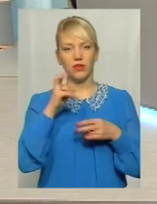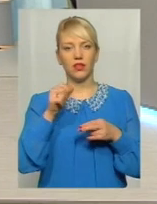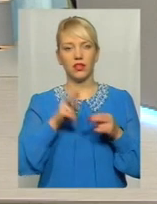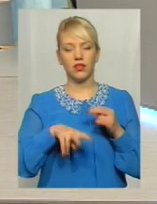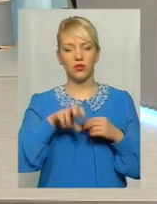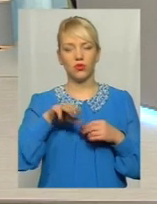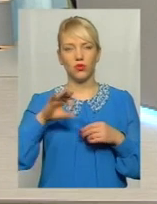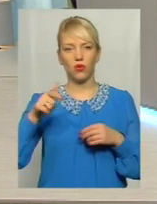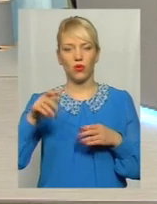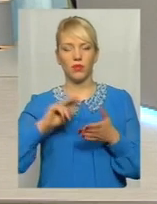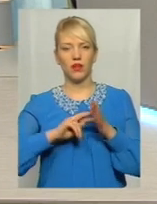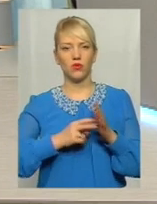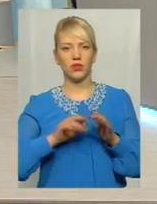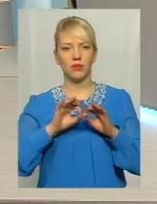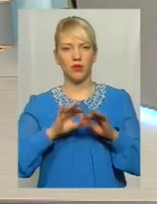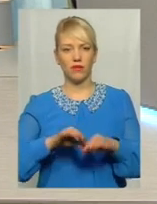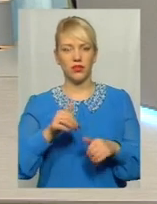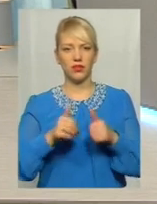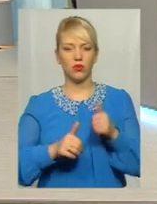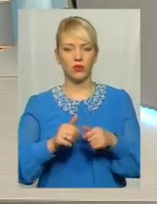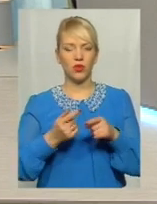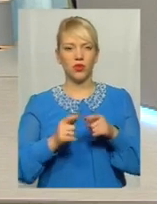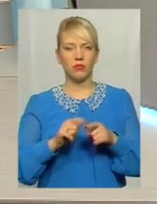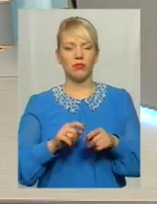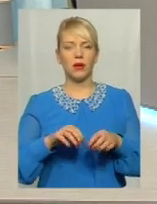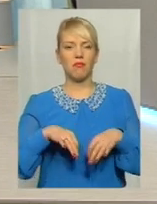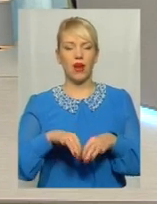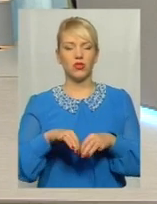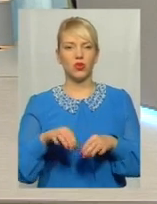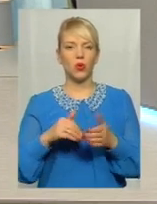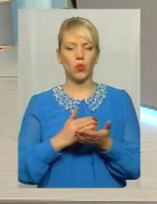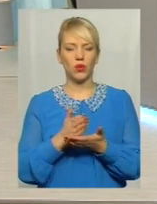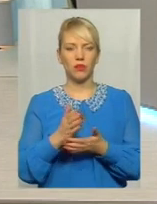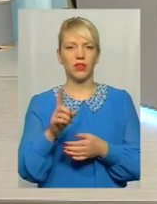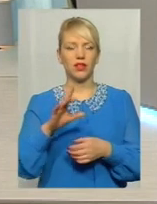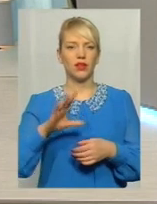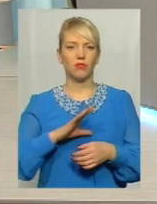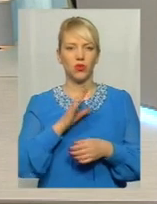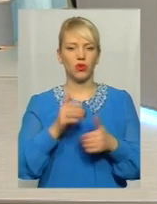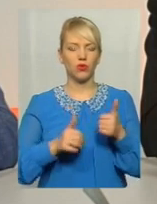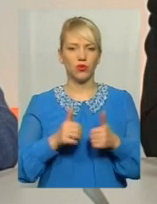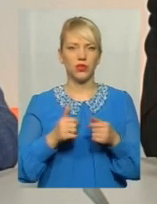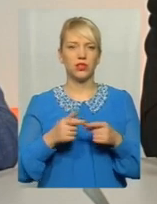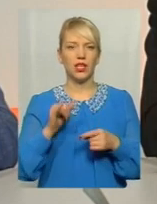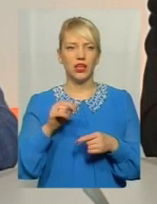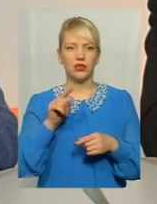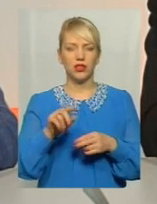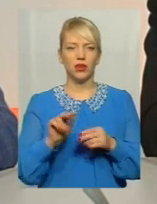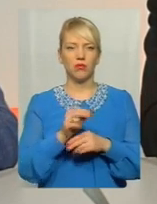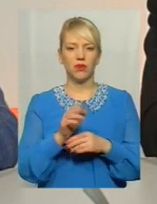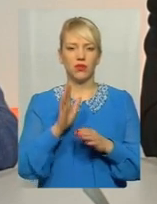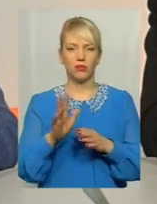лютого планується провести конкурси по тим маршрутам, по яким не відбулися конкурси, і до того моменту ми ще будемо